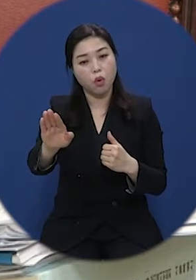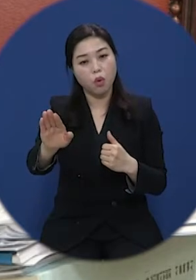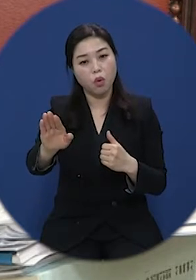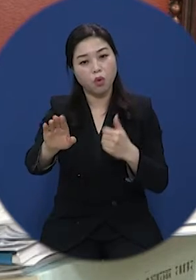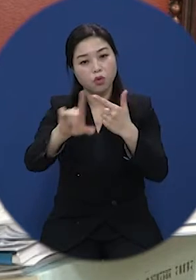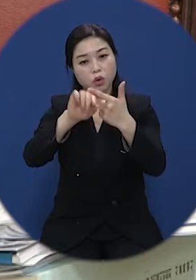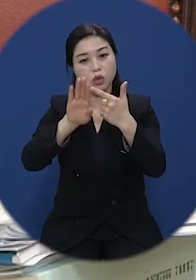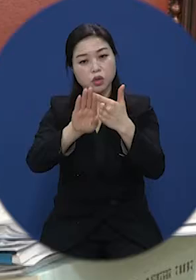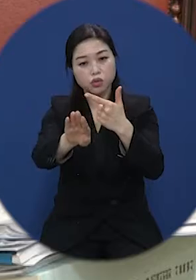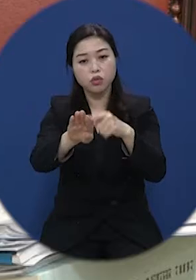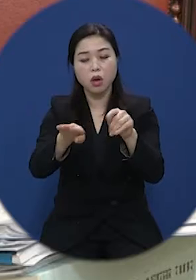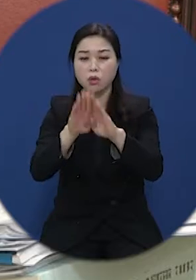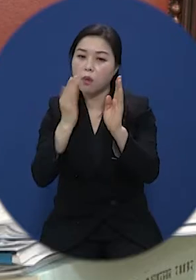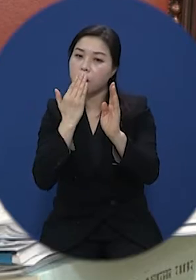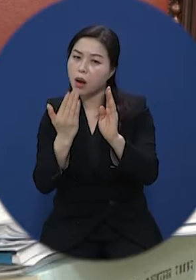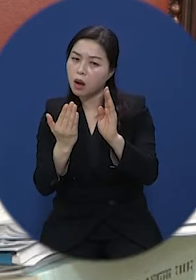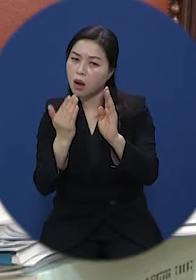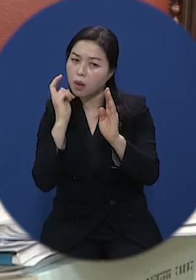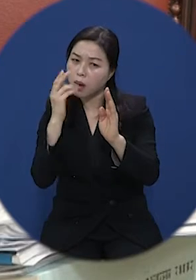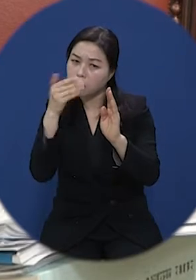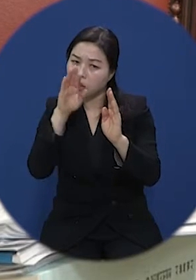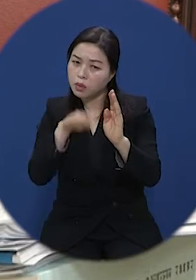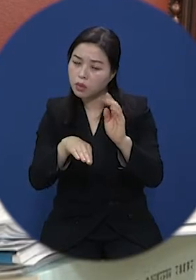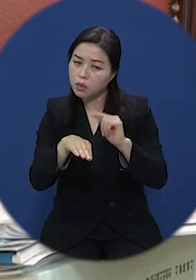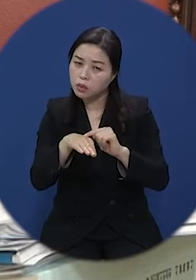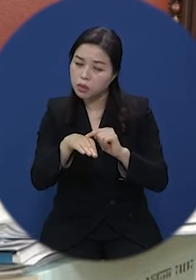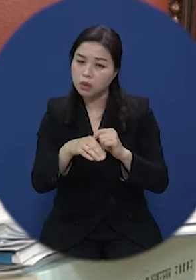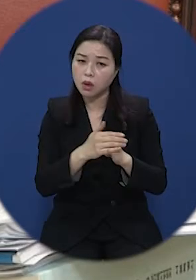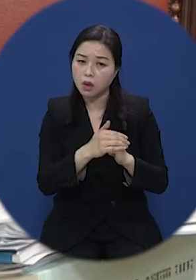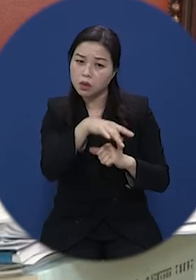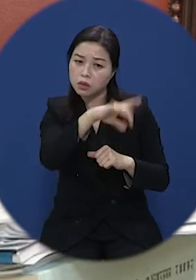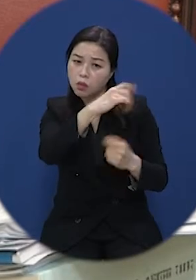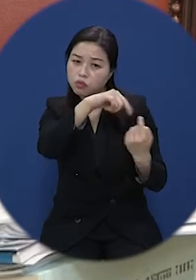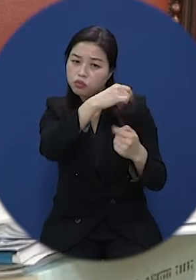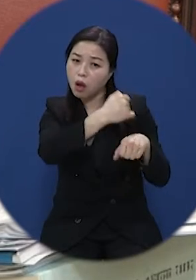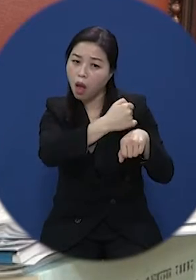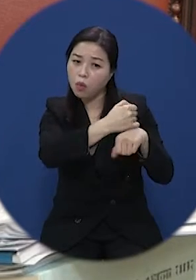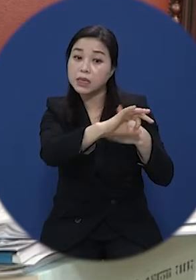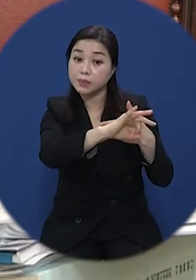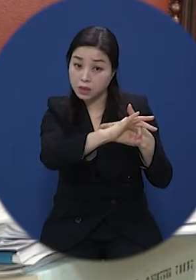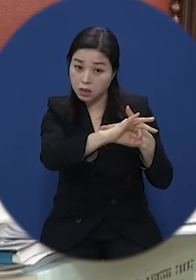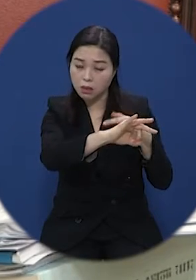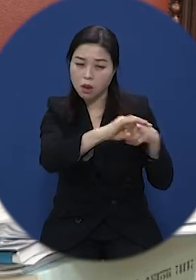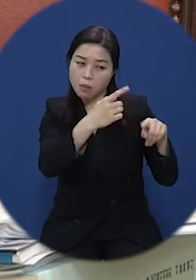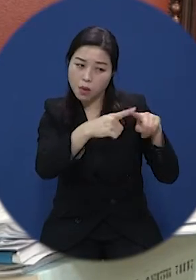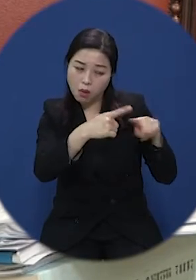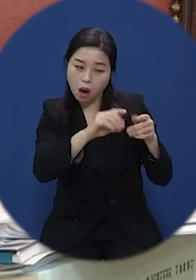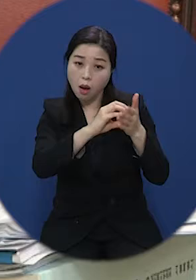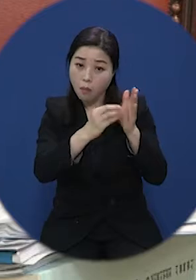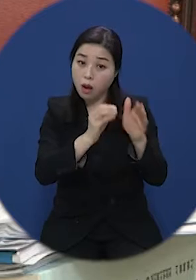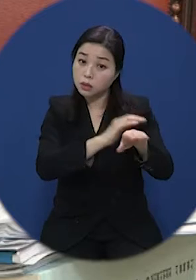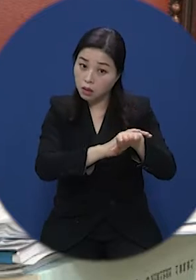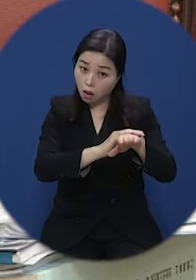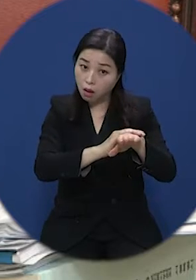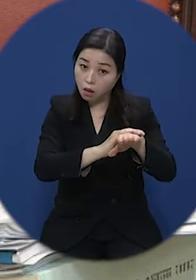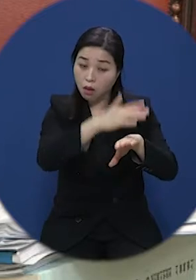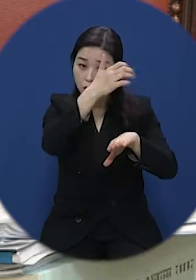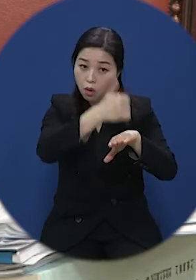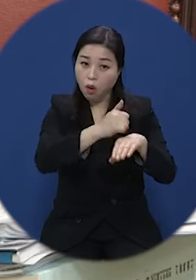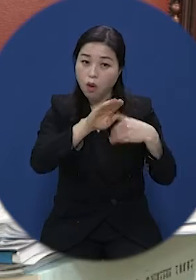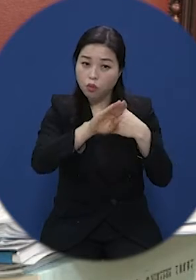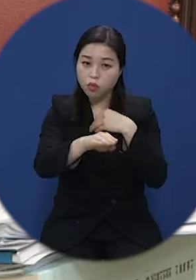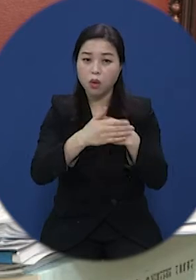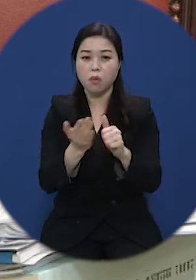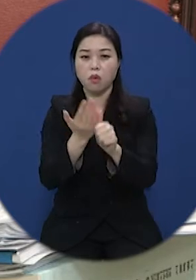또 하반기가 될 가능성도 있는데 상반기에 좀 운영을 해보시고 거기에 대한 평가가 적절히 나온 다음에 어느 교육 서비스는